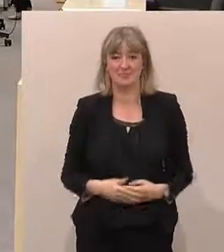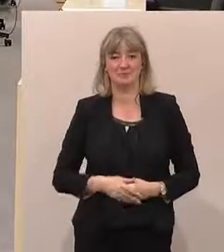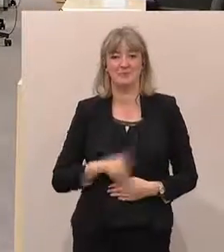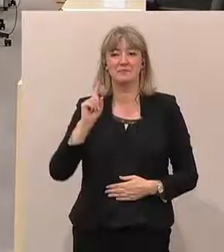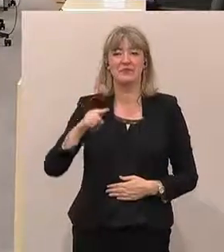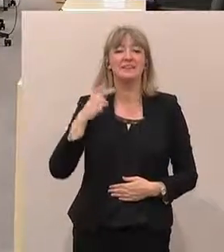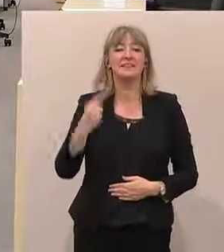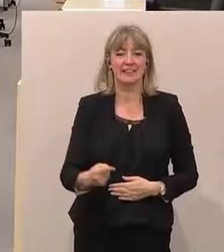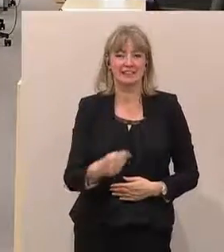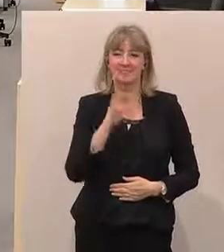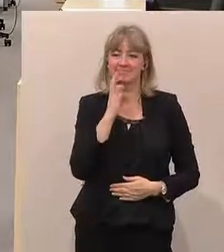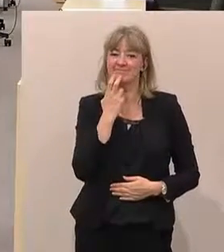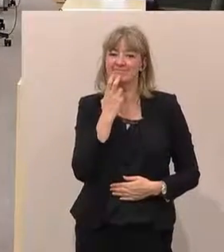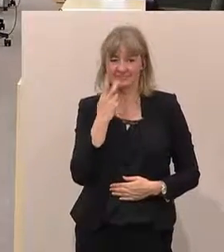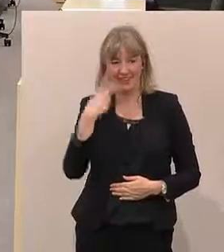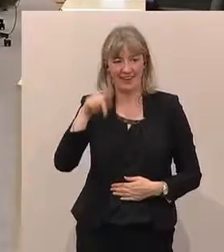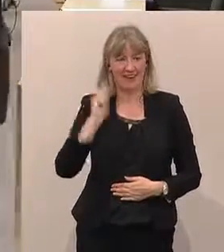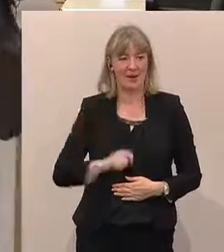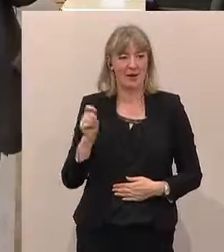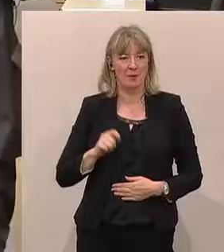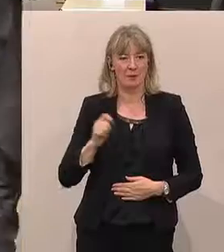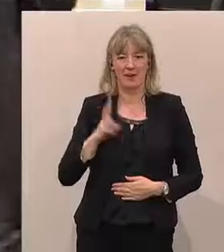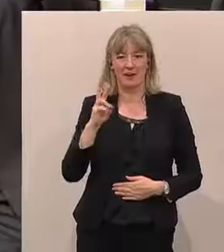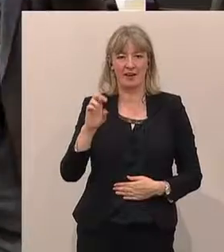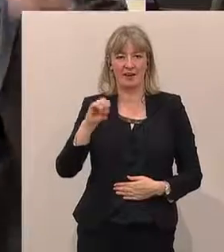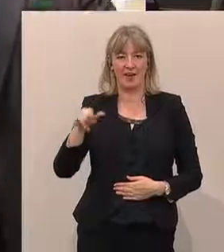Als nächstes jetzt sei der richtige Zeitpunkt